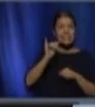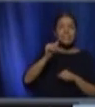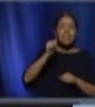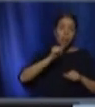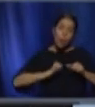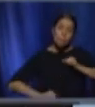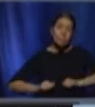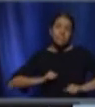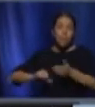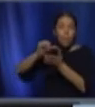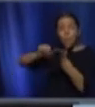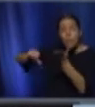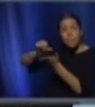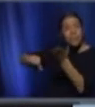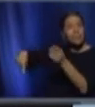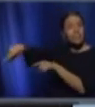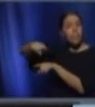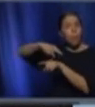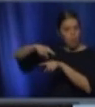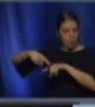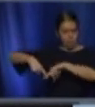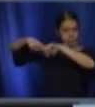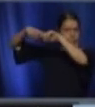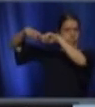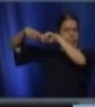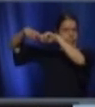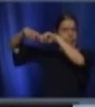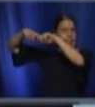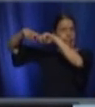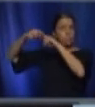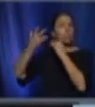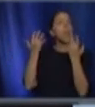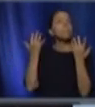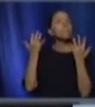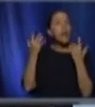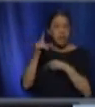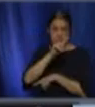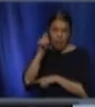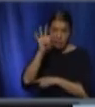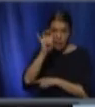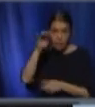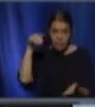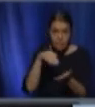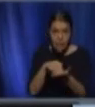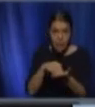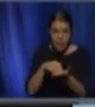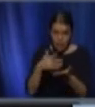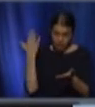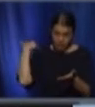qu'on a 140 000 chirurgies en attente, puis qu'on a de la misère à retourner